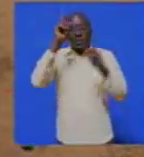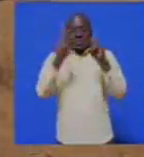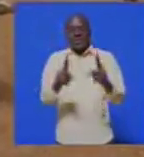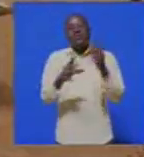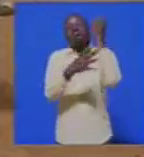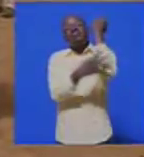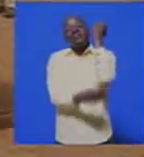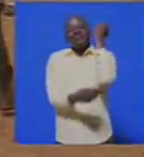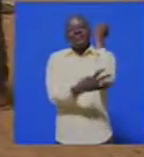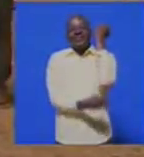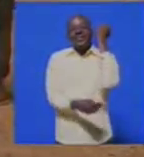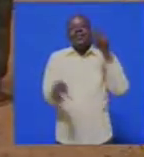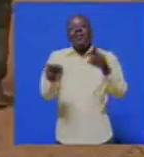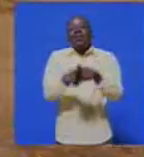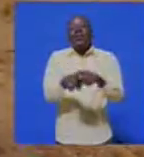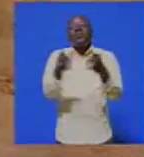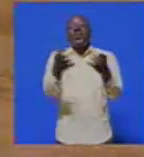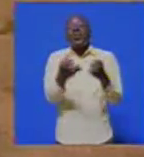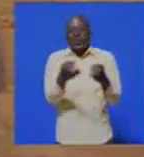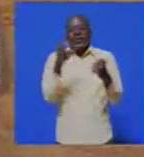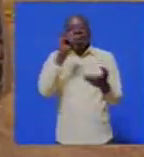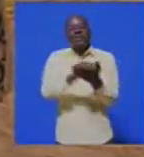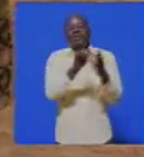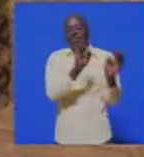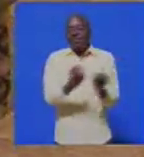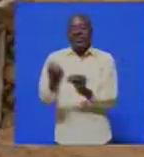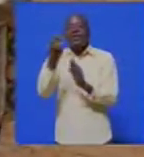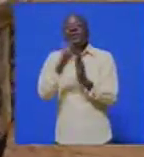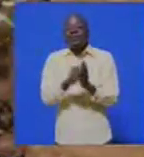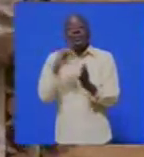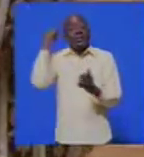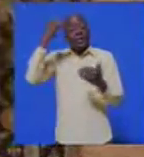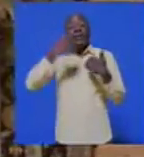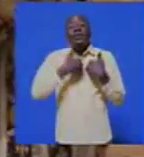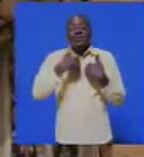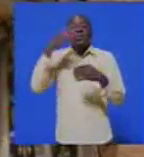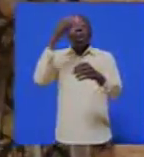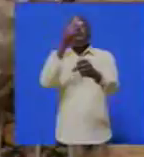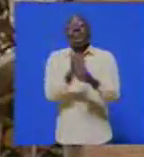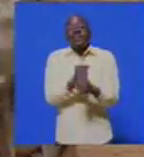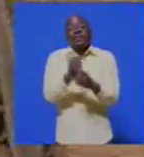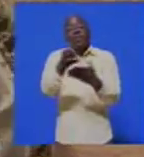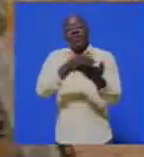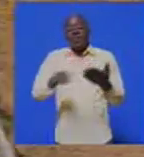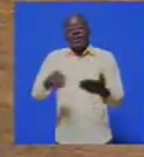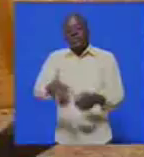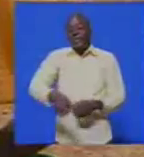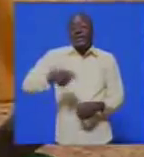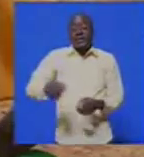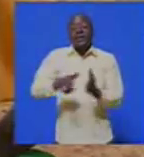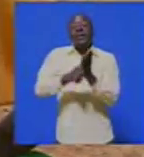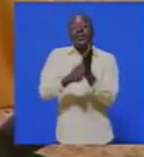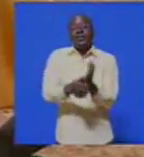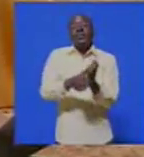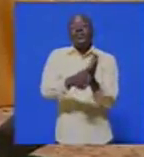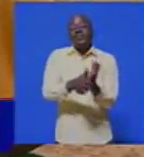vulnérables, comme le veut cette opération. Ils ont obtenu leur passe pour un sac de maïs.